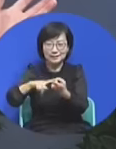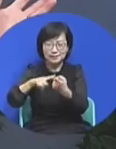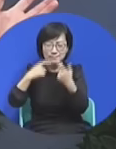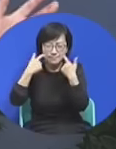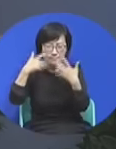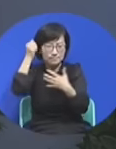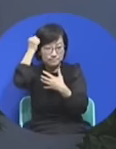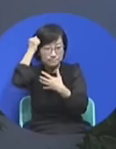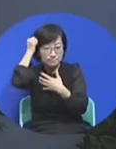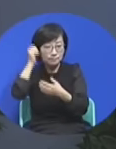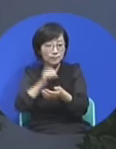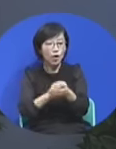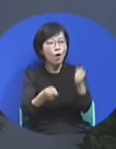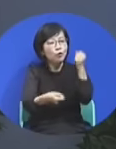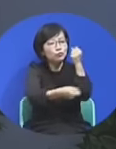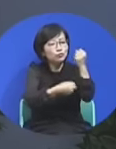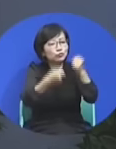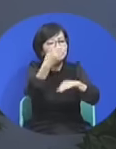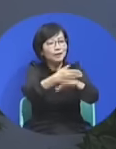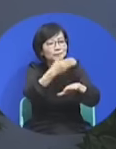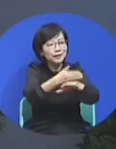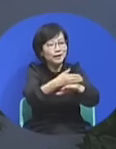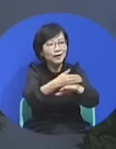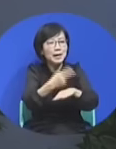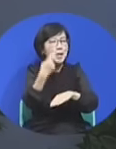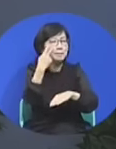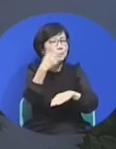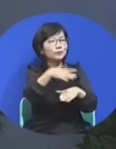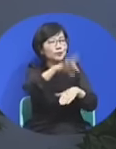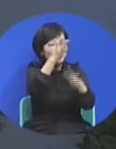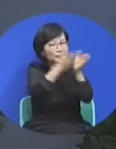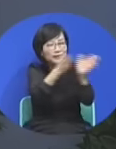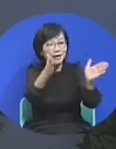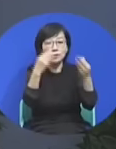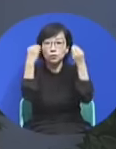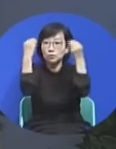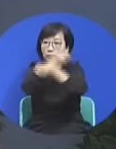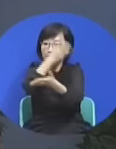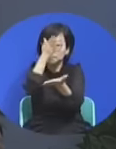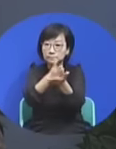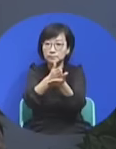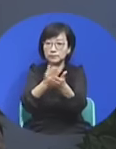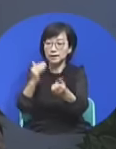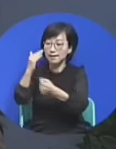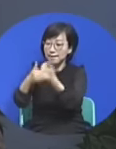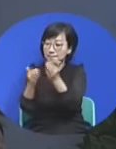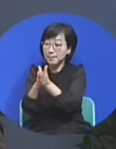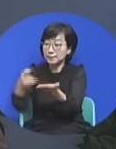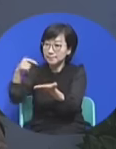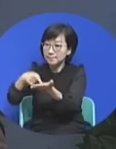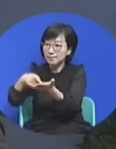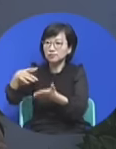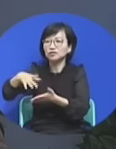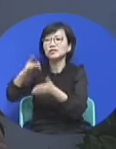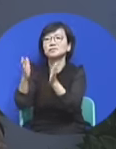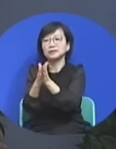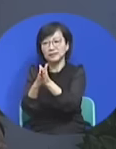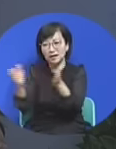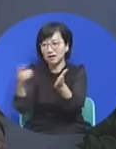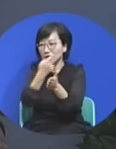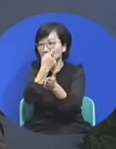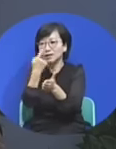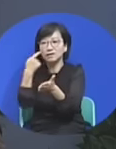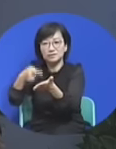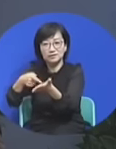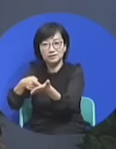추수감사 미국 시작된 게 아니요 하나님 말씀이 시작된 거예요. Thanksgiving is not a holiday that originated from America. You need to see it from the basis of the Word of